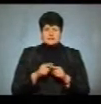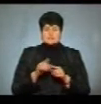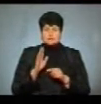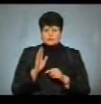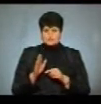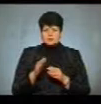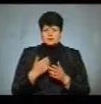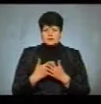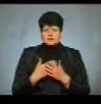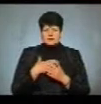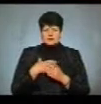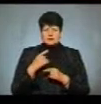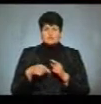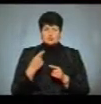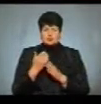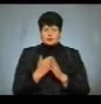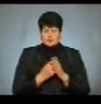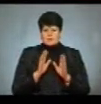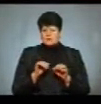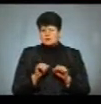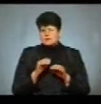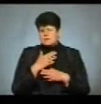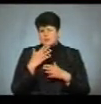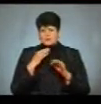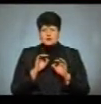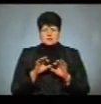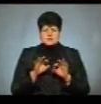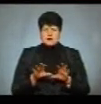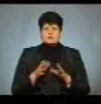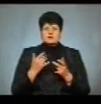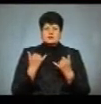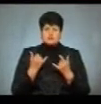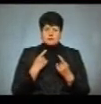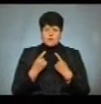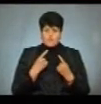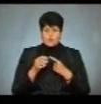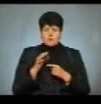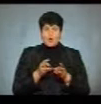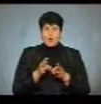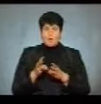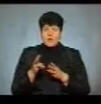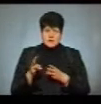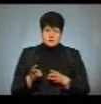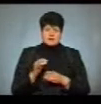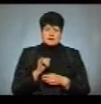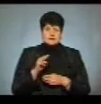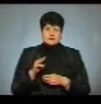сюжет нашої наступної програми, де там буде багато, можна чого розказати співвласників. Але сьогодні ми говоримо так, як про опалення, про